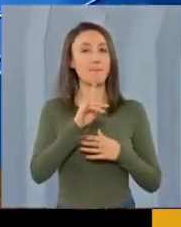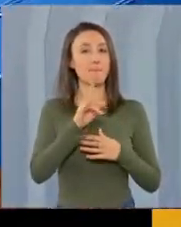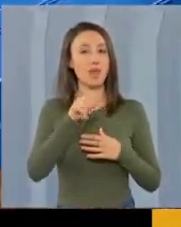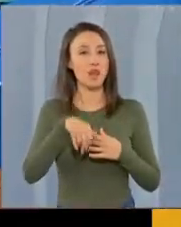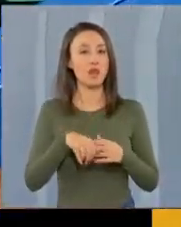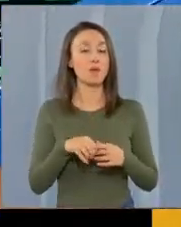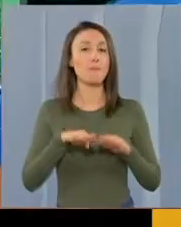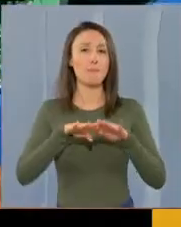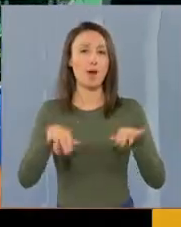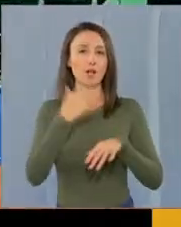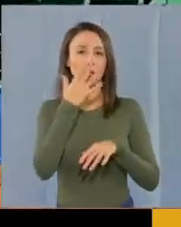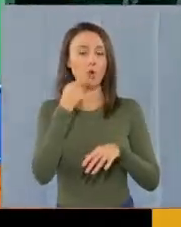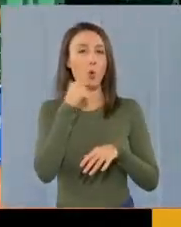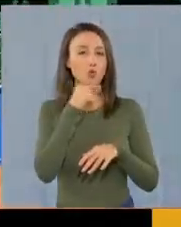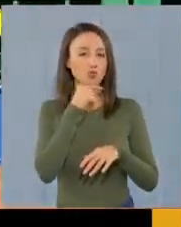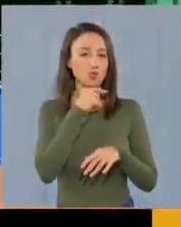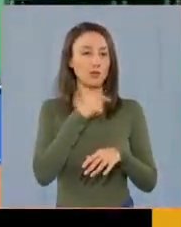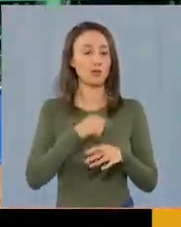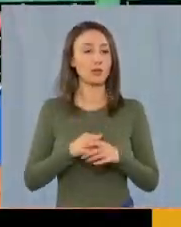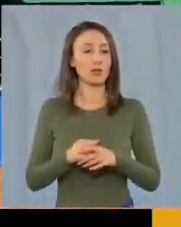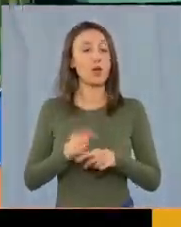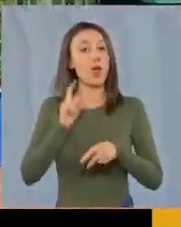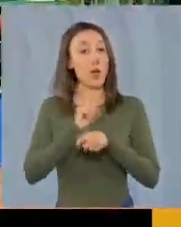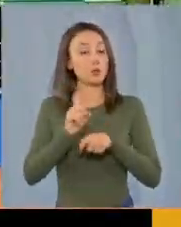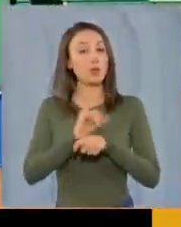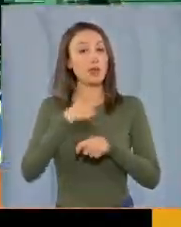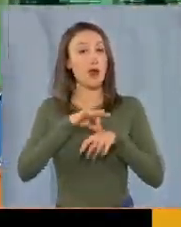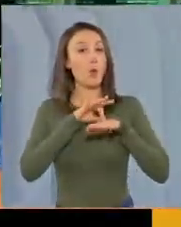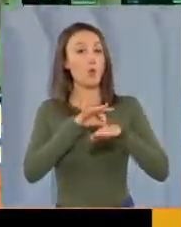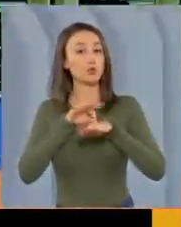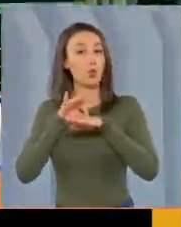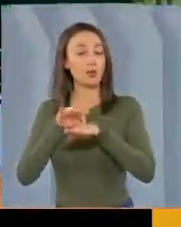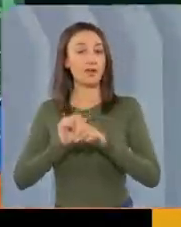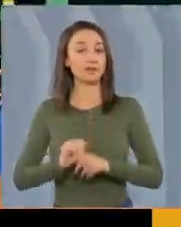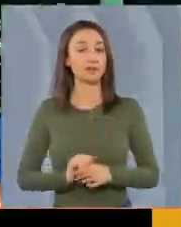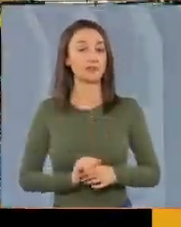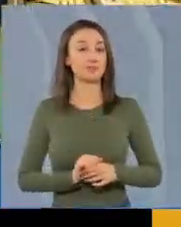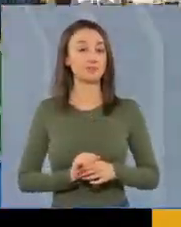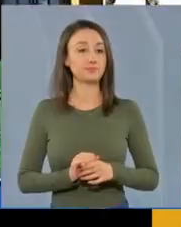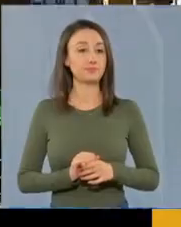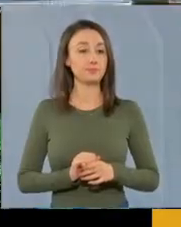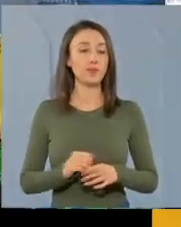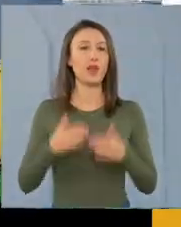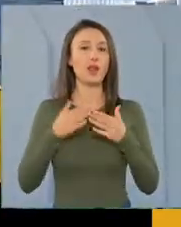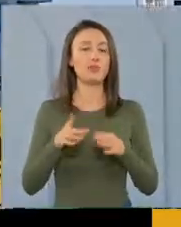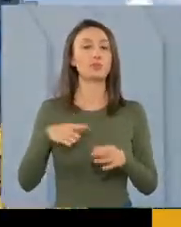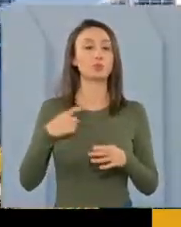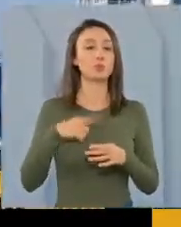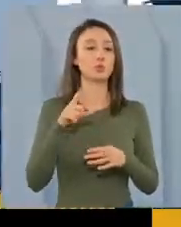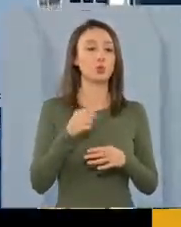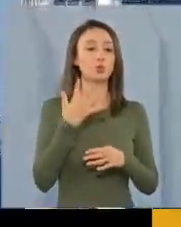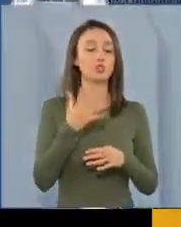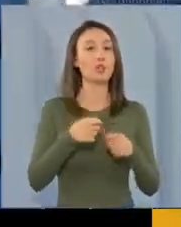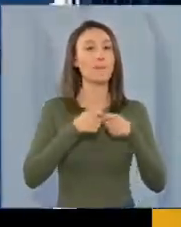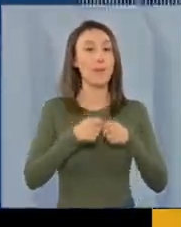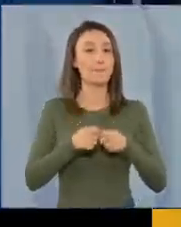Roșie însă în același timp acuză iranul că a coordonat pirateria maritimă la bordul navei se află 25